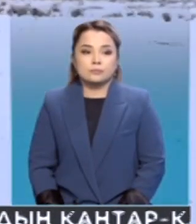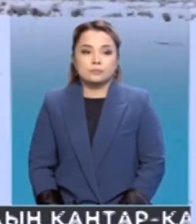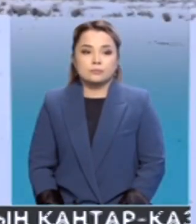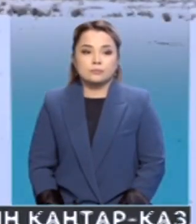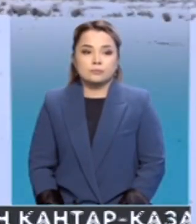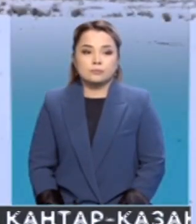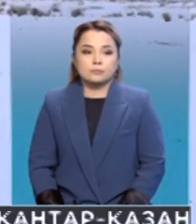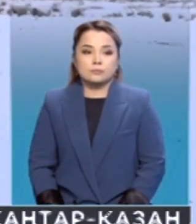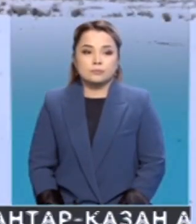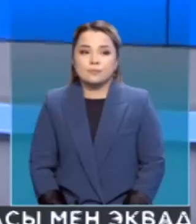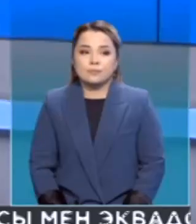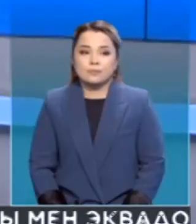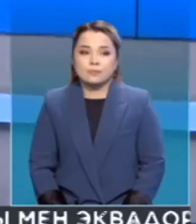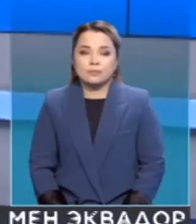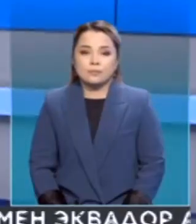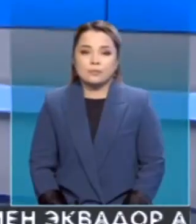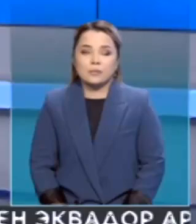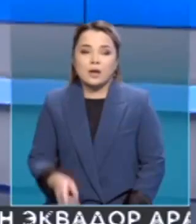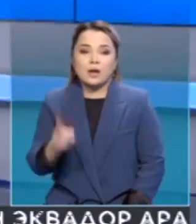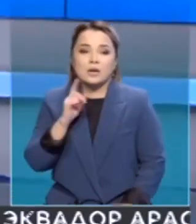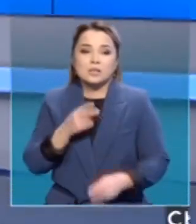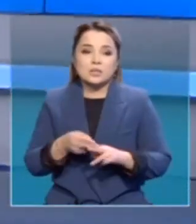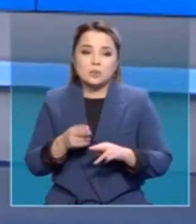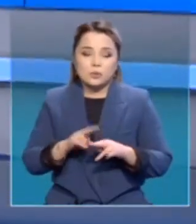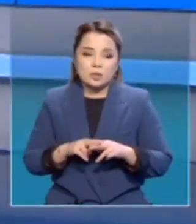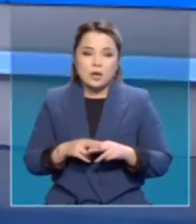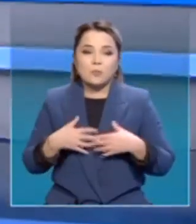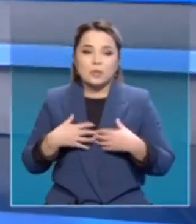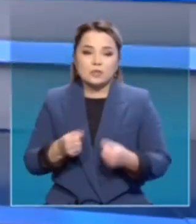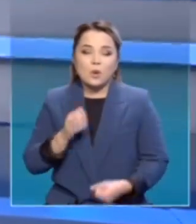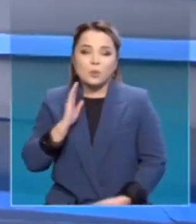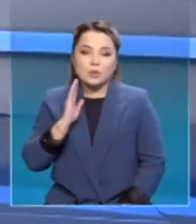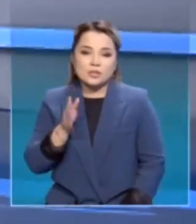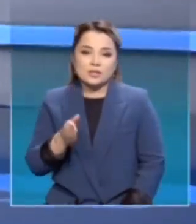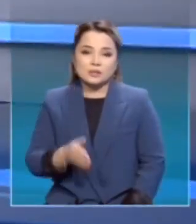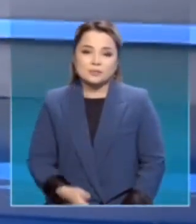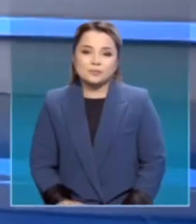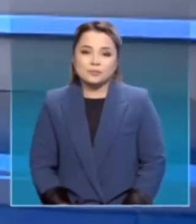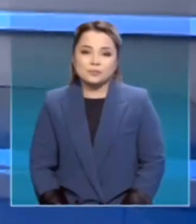Абай облысы. Әзірге айтарымыз осы, эфирде амандықпен жүздескенше.